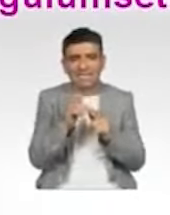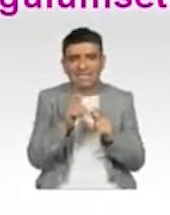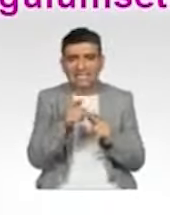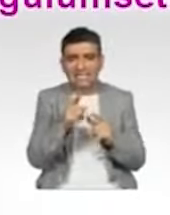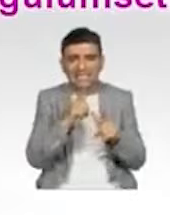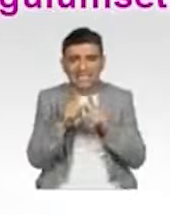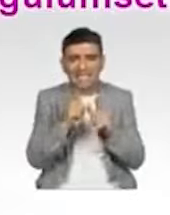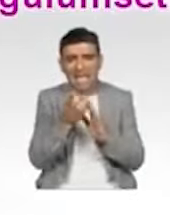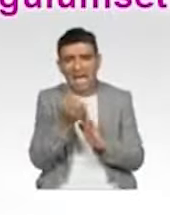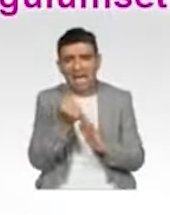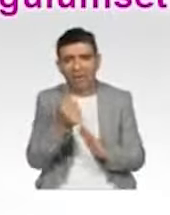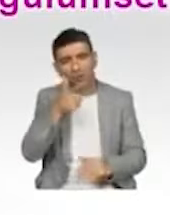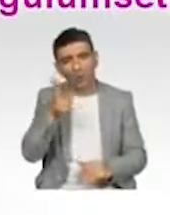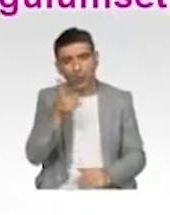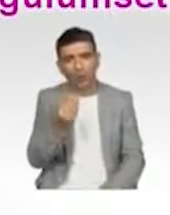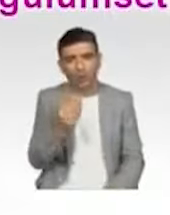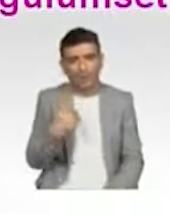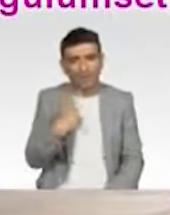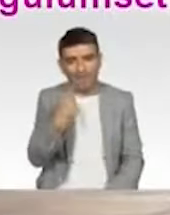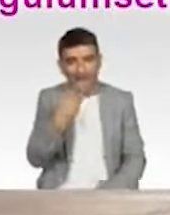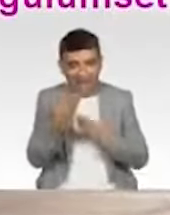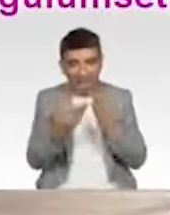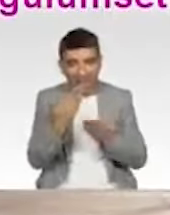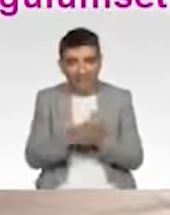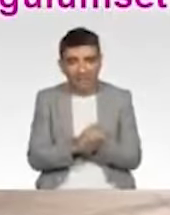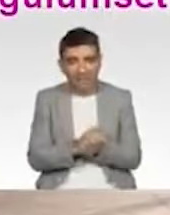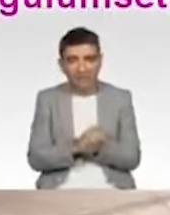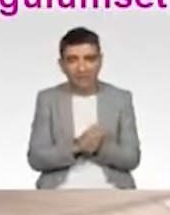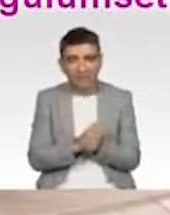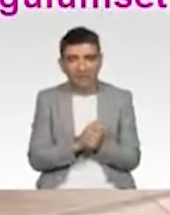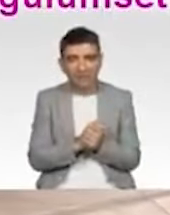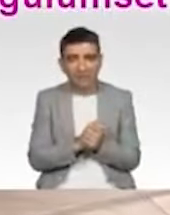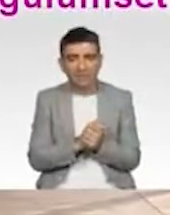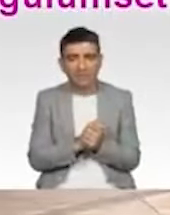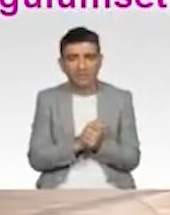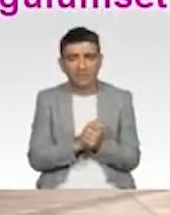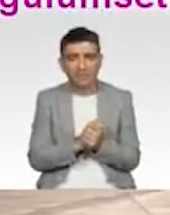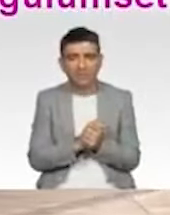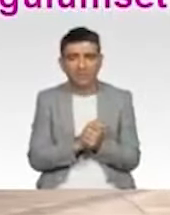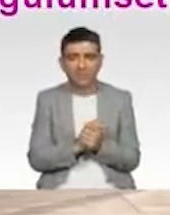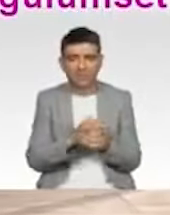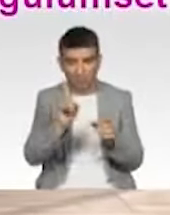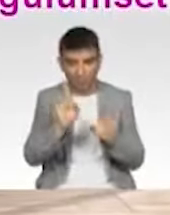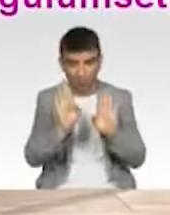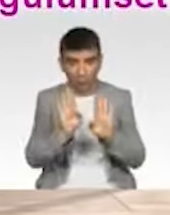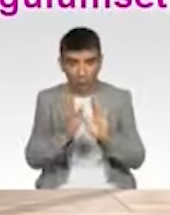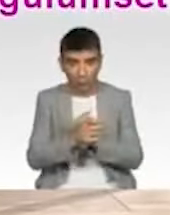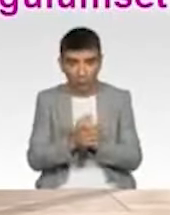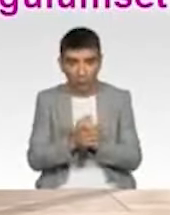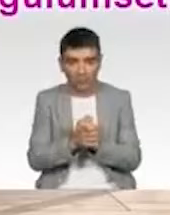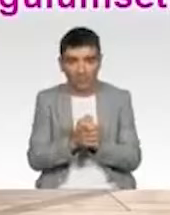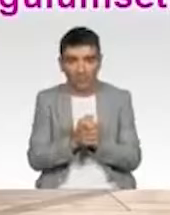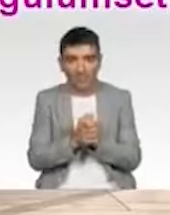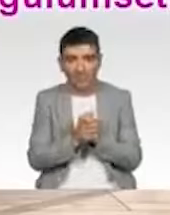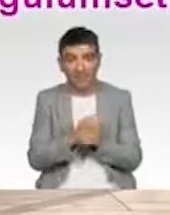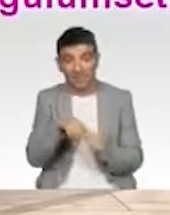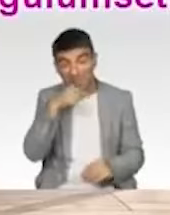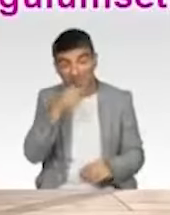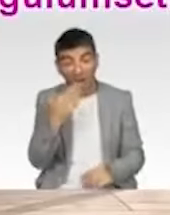Evet sesi aldık sadece görüntü olsun. Bizi bir anlatsana. Bir dursana yönetmenim bir dur. Ya durduralım böyle anlatayım. Bir dur. Bir dur. Kuru biber, acıma.